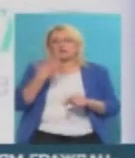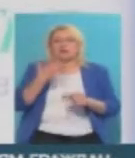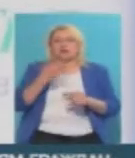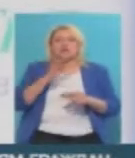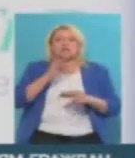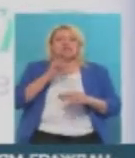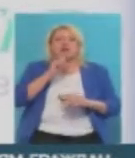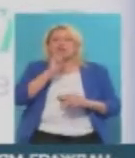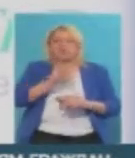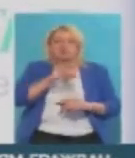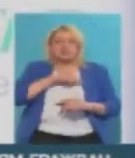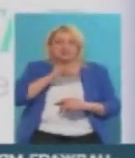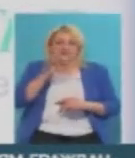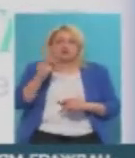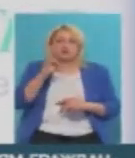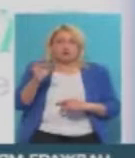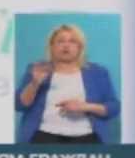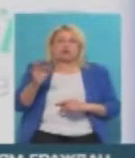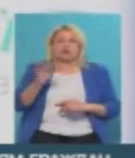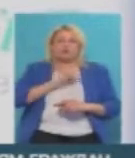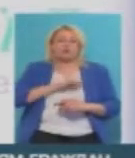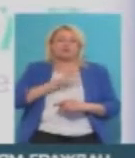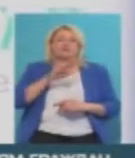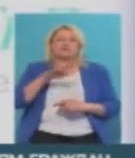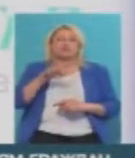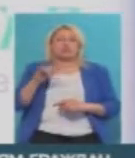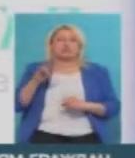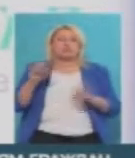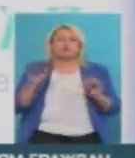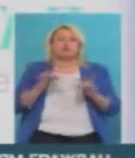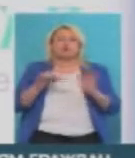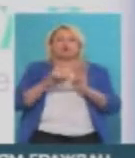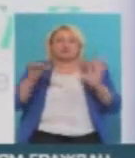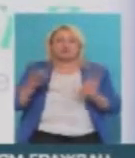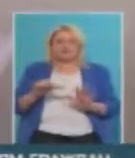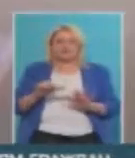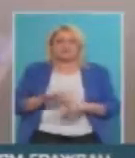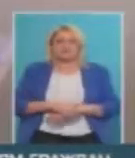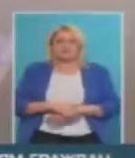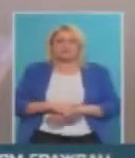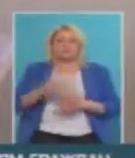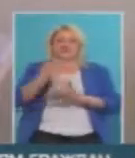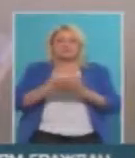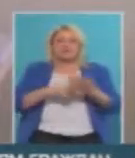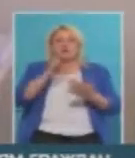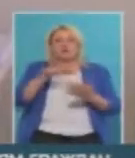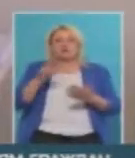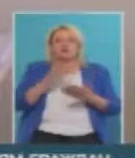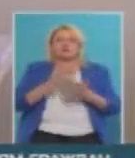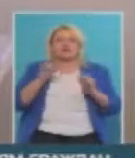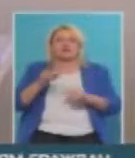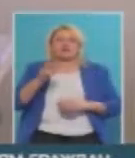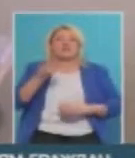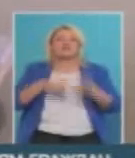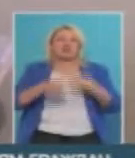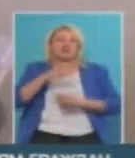награждены медалями СССР, но работали в тылу не менее 6 месяцев, тоже в годы Великой Отечественной войны. Список граждан, что имеют право на